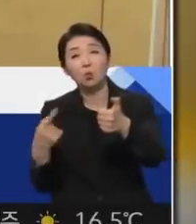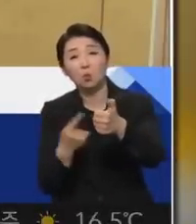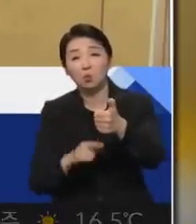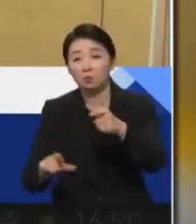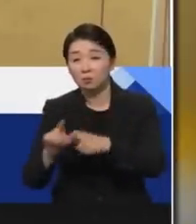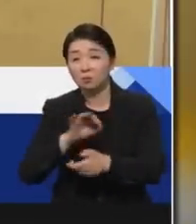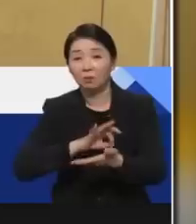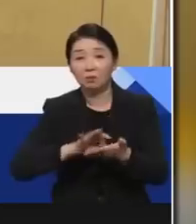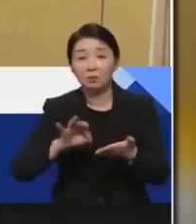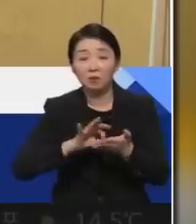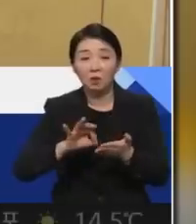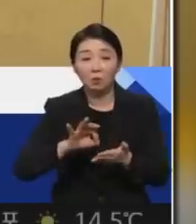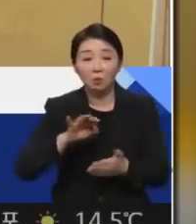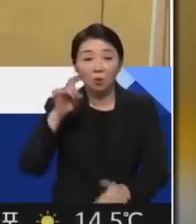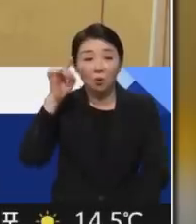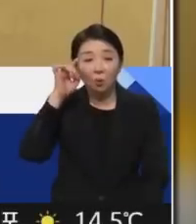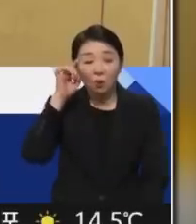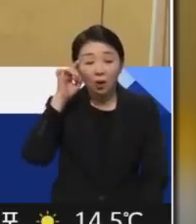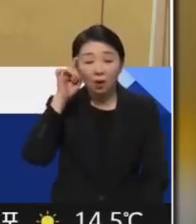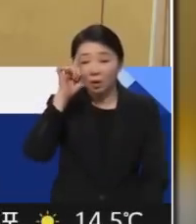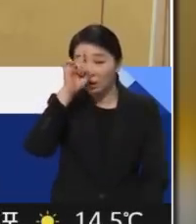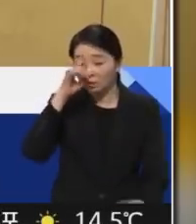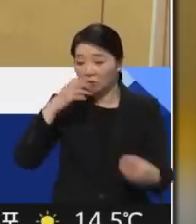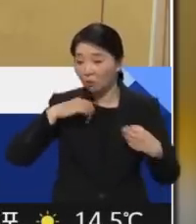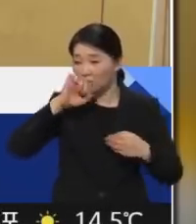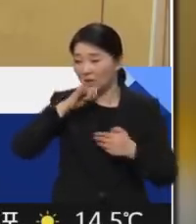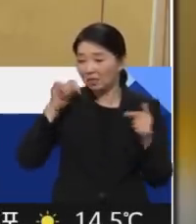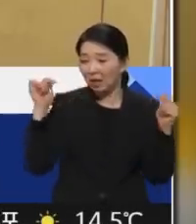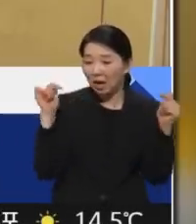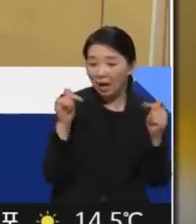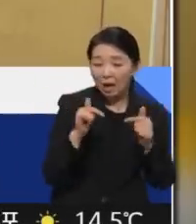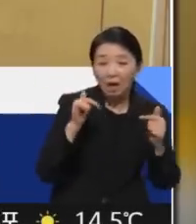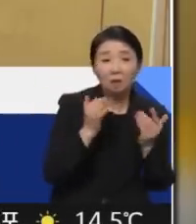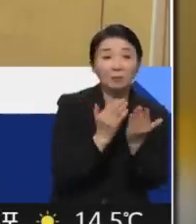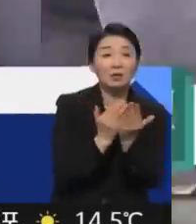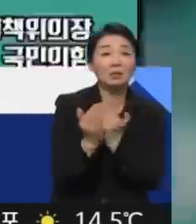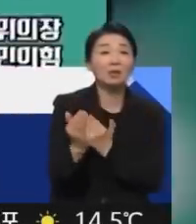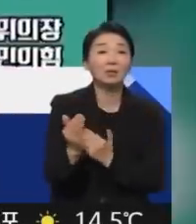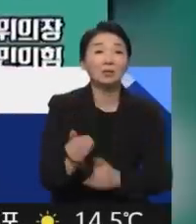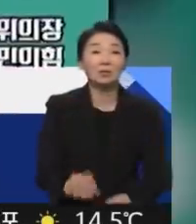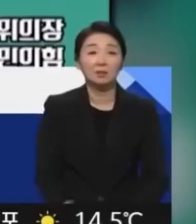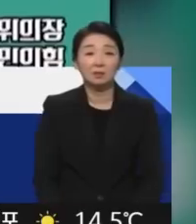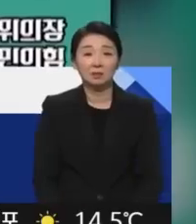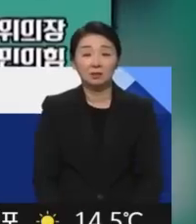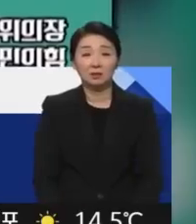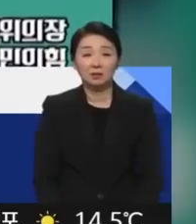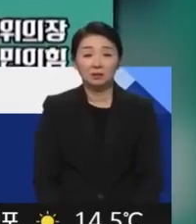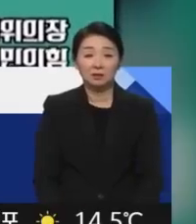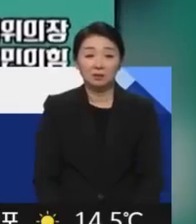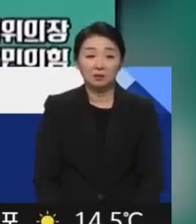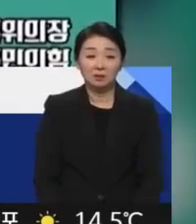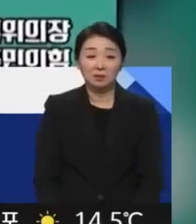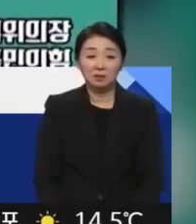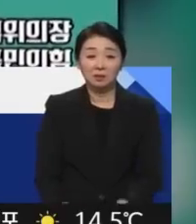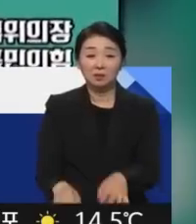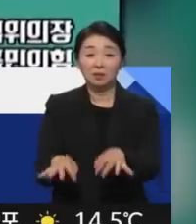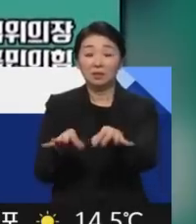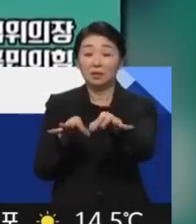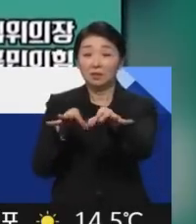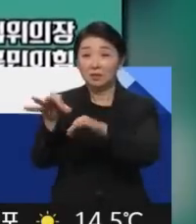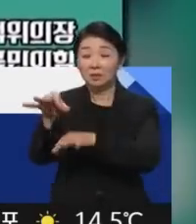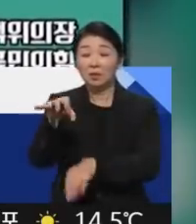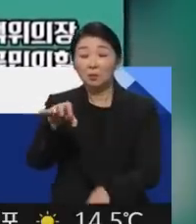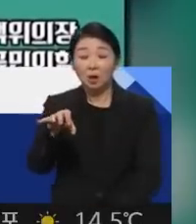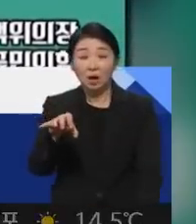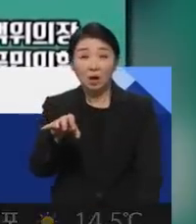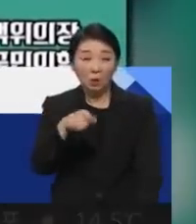또 긴축하고자 하는 정부 기조하고도 좀 안 맞는 것 같긴 합니다. 시장에서는 호미로 막을 걸